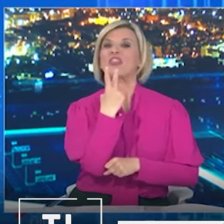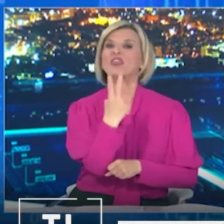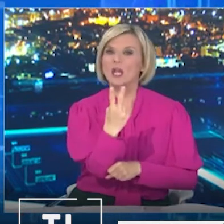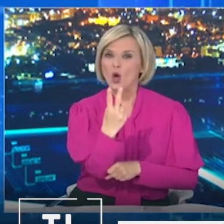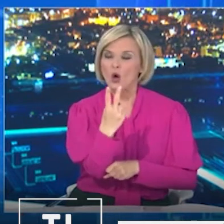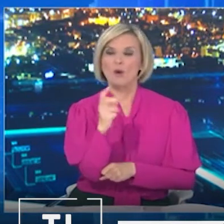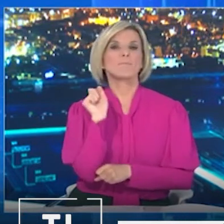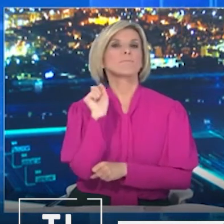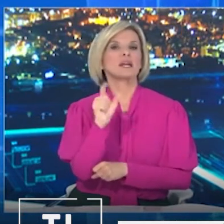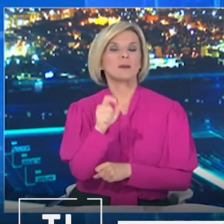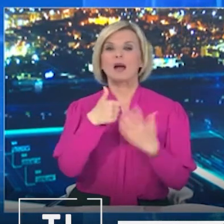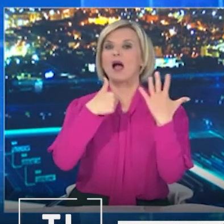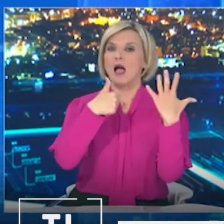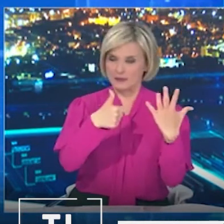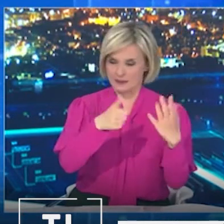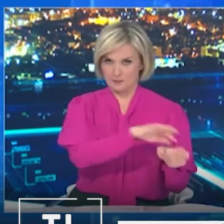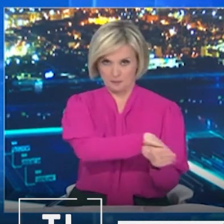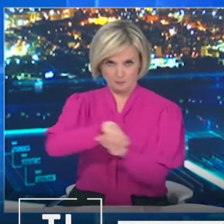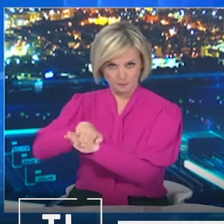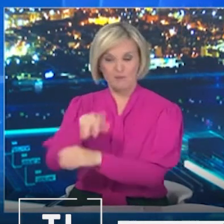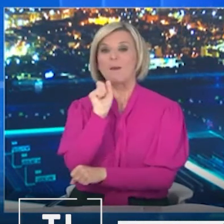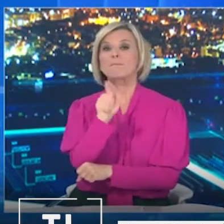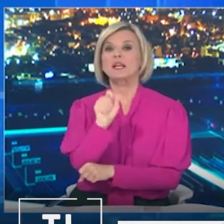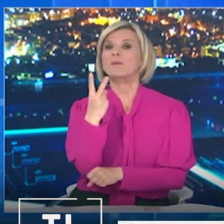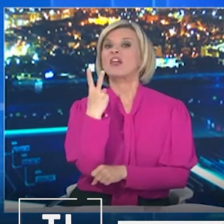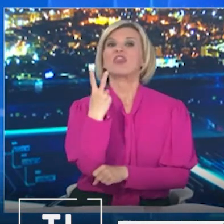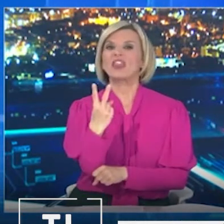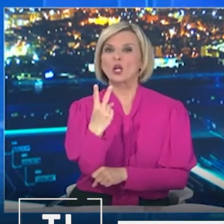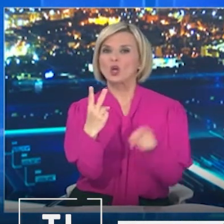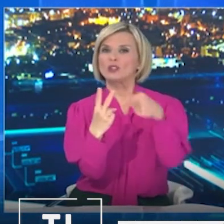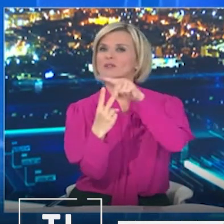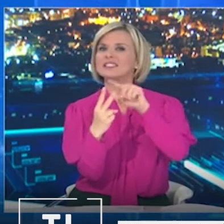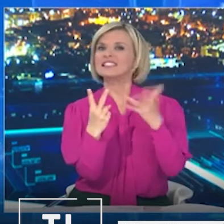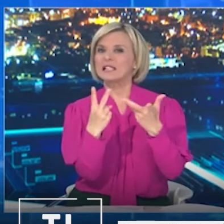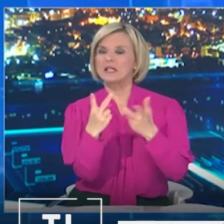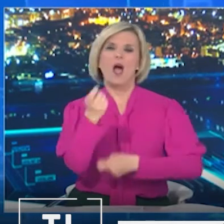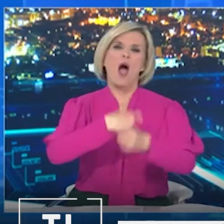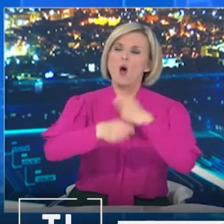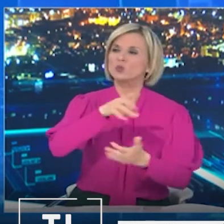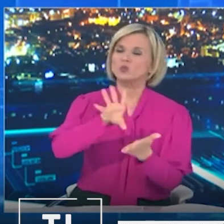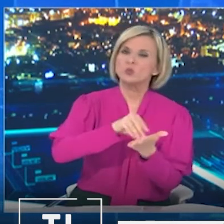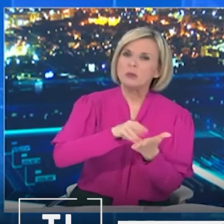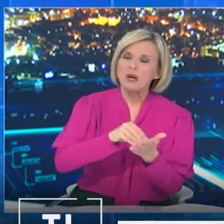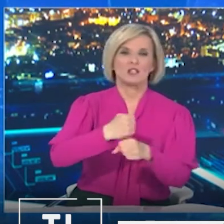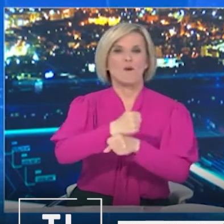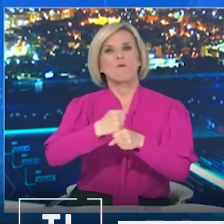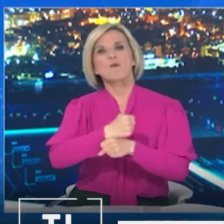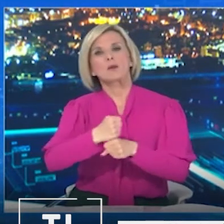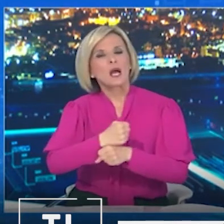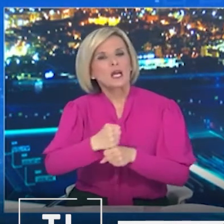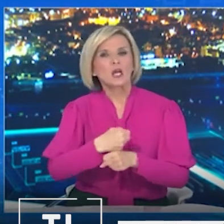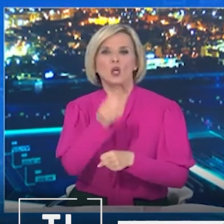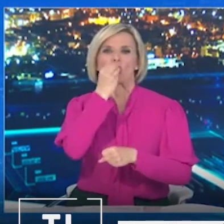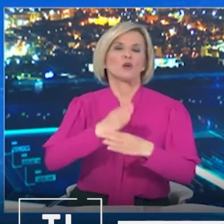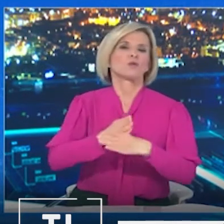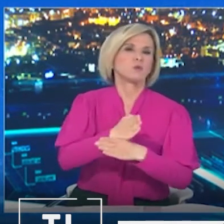6. Στο SMS 2, που αφορά σε μετάβαση σε λειτουργία κατάστημα προμηθειών αγαθών πρώτης ανάγκης, δηλαδή σε σούπερ μάρκετ,